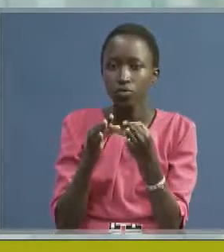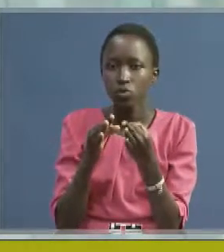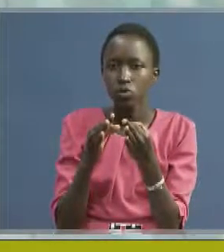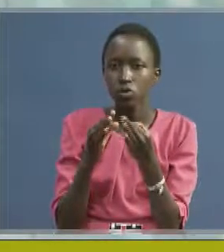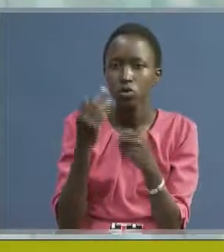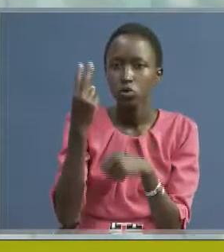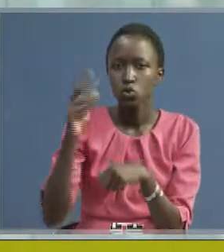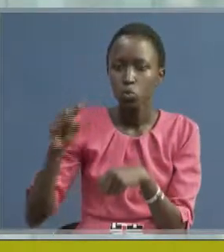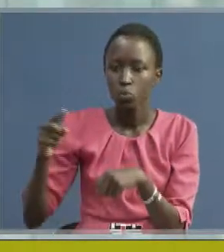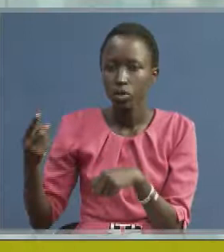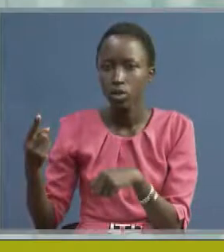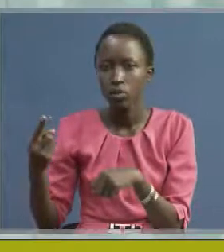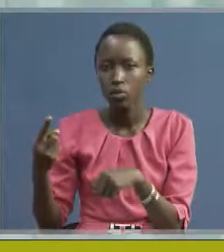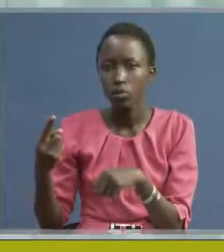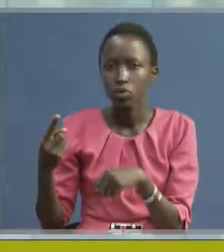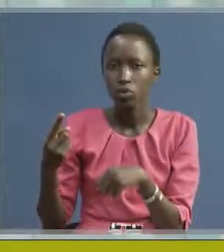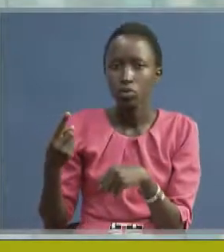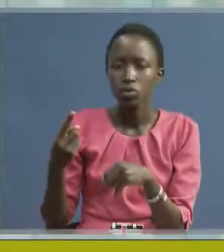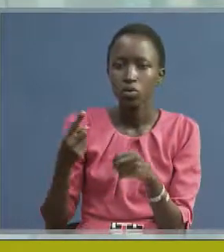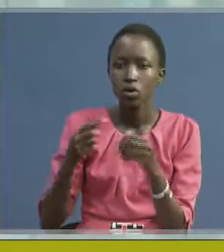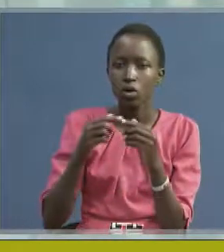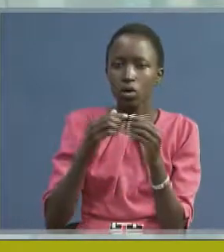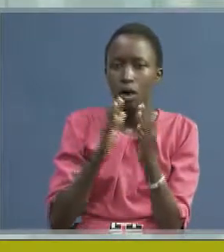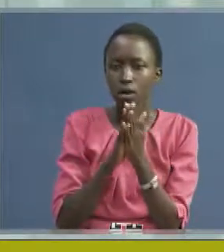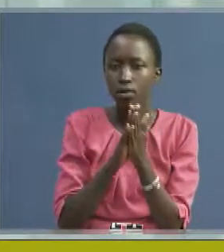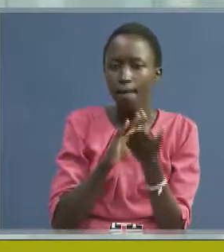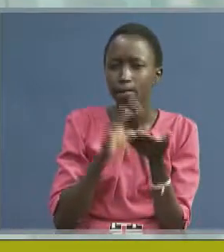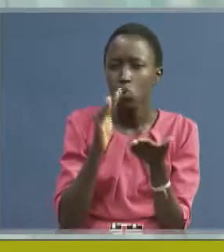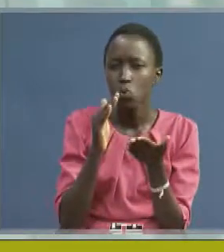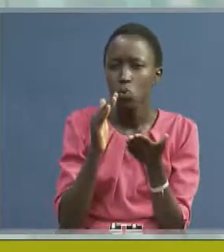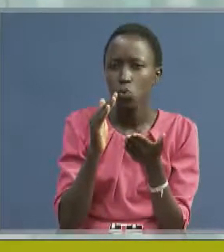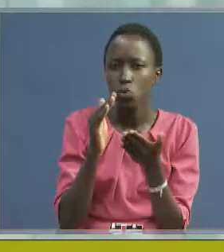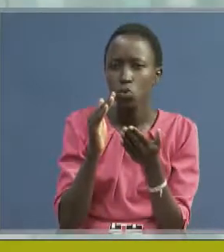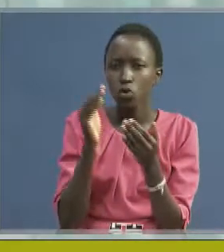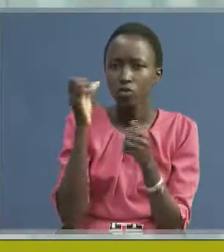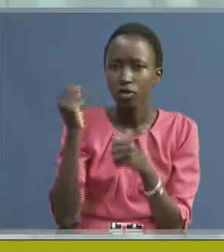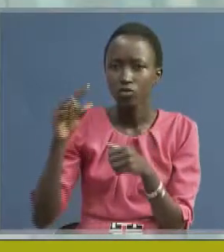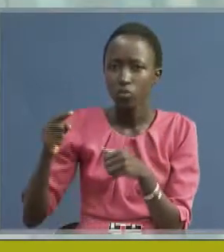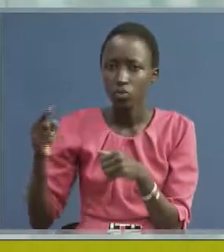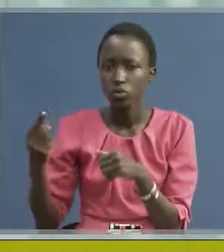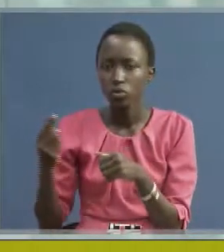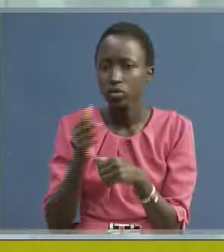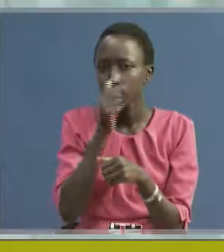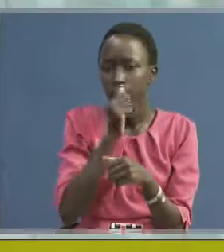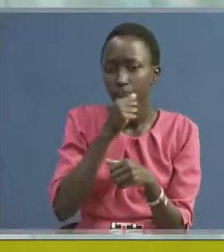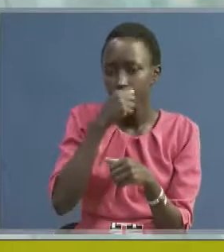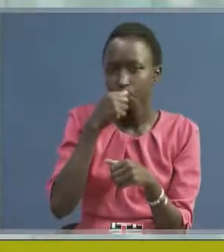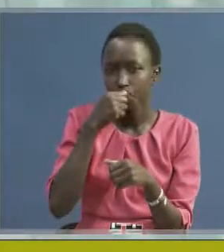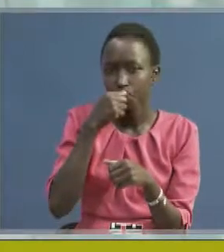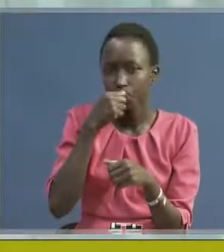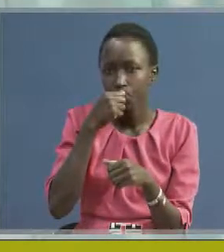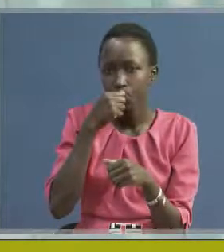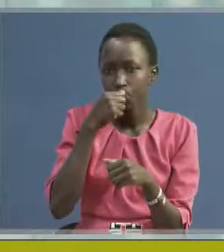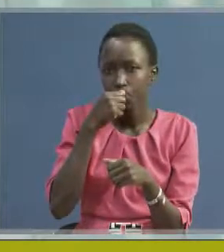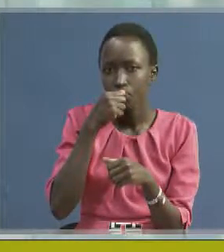ya milioni mbili pesa taslimu kando na dhamana ya shilingi milioni tano ya kibinafsi ama